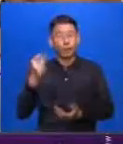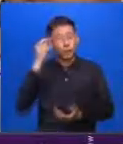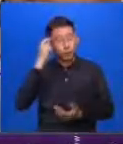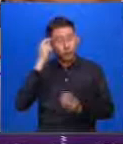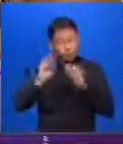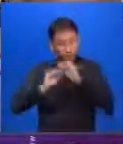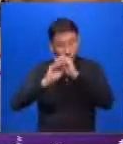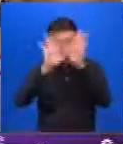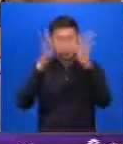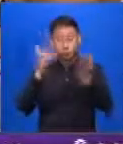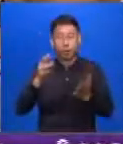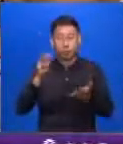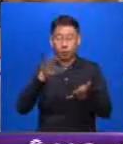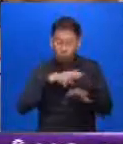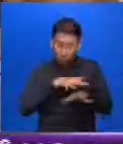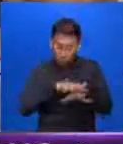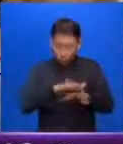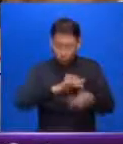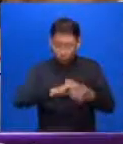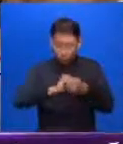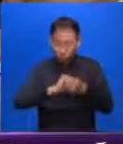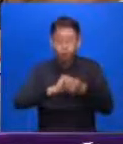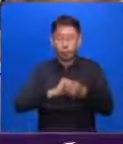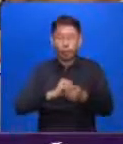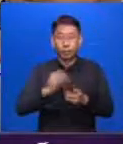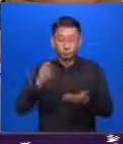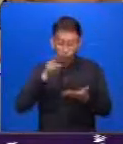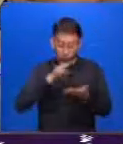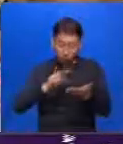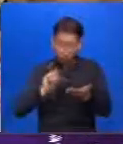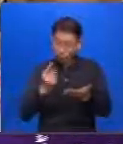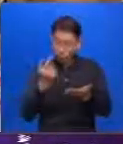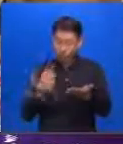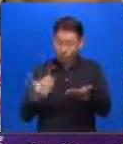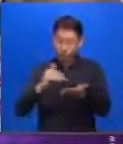ร่วมกันในการพิจารณาได้นะคะค ่ ะ ค ่ ะ